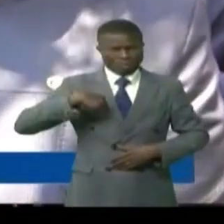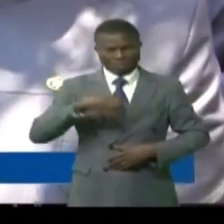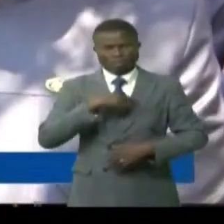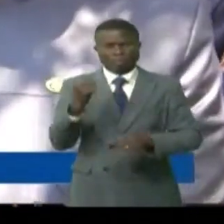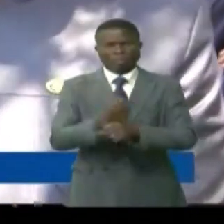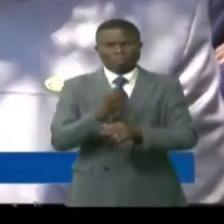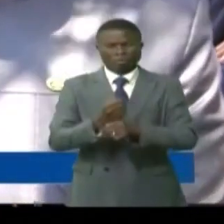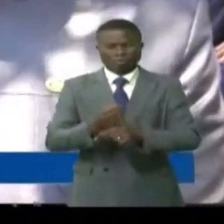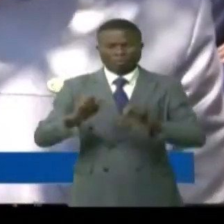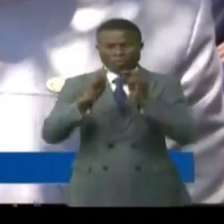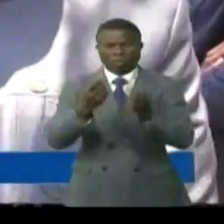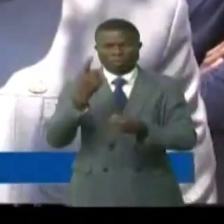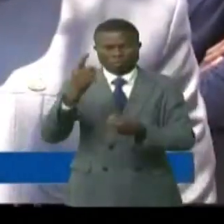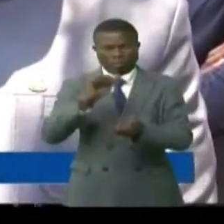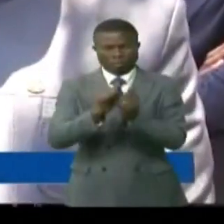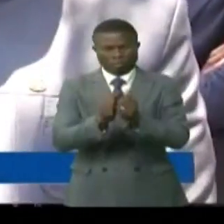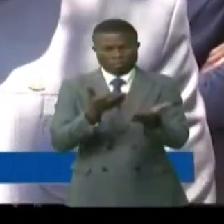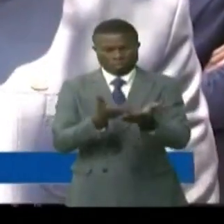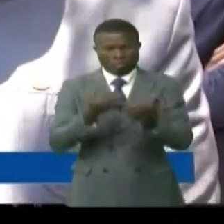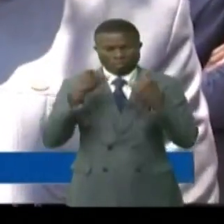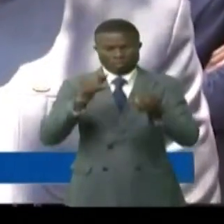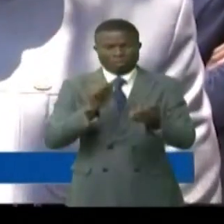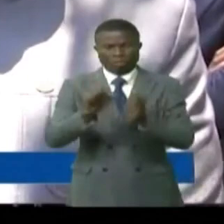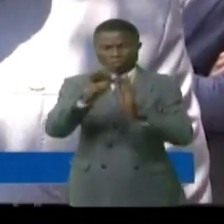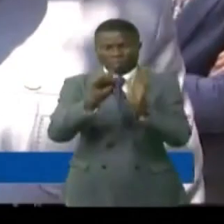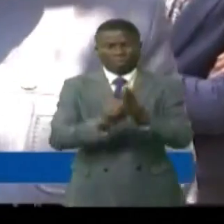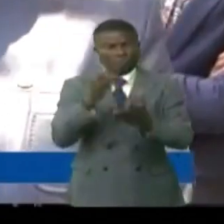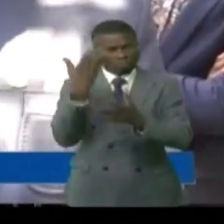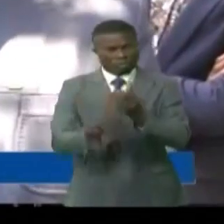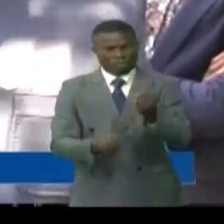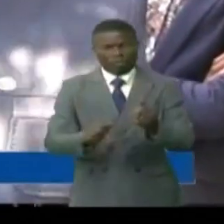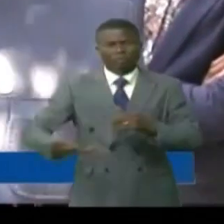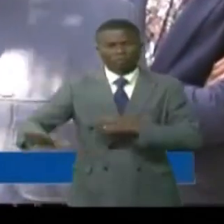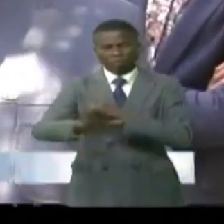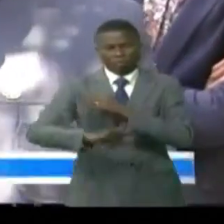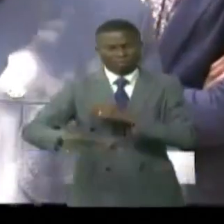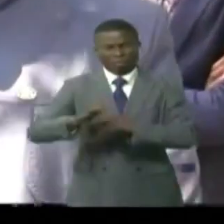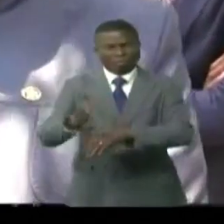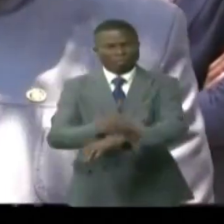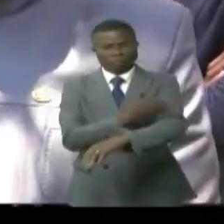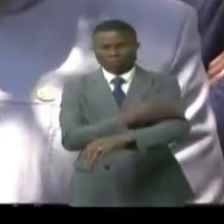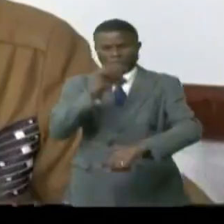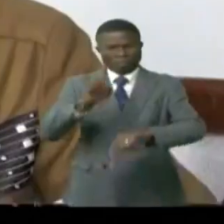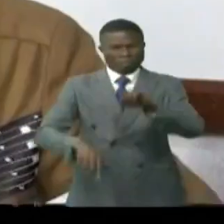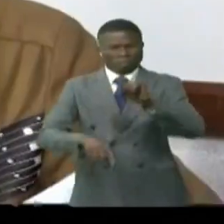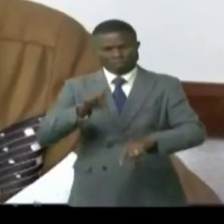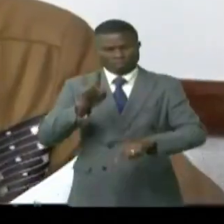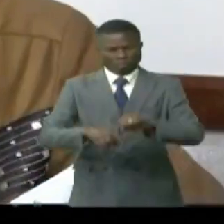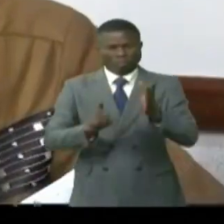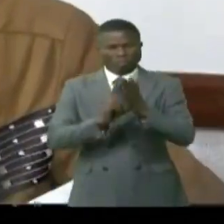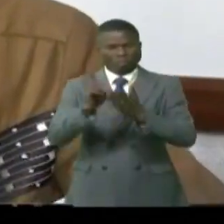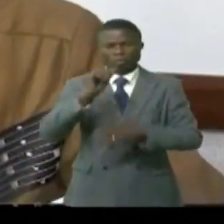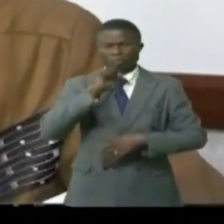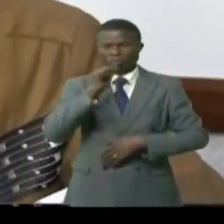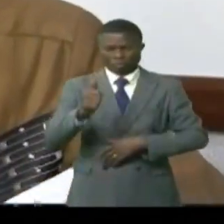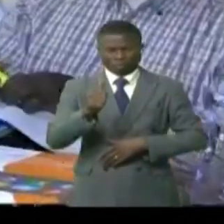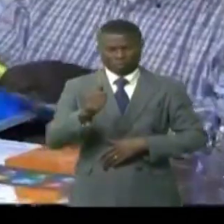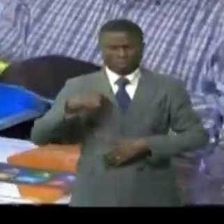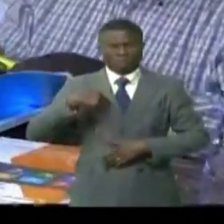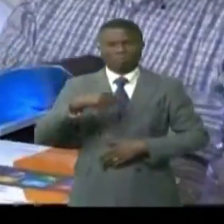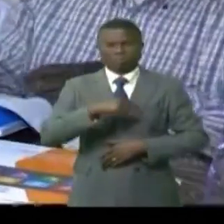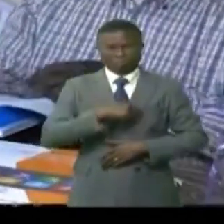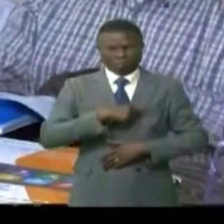travaillera ensemble sur ces données. Sans les statistiques, le pays ne peut pas se développer et nous allons